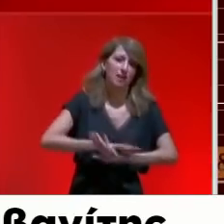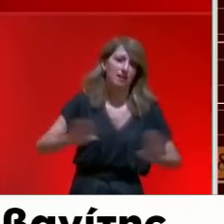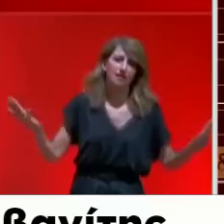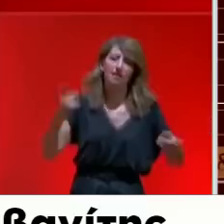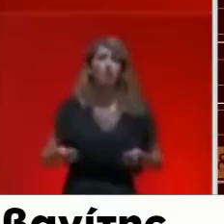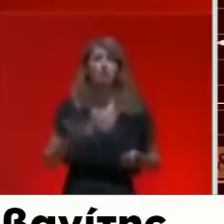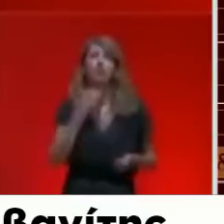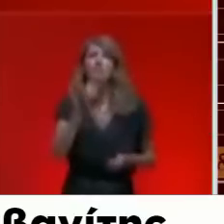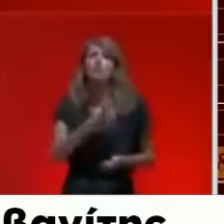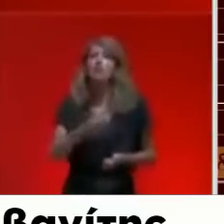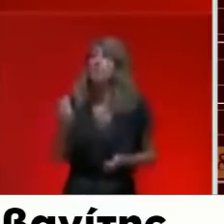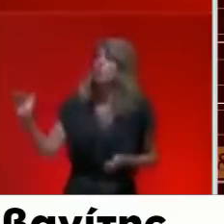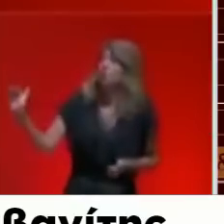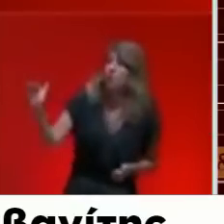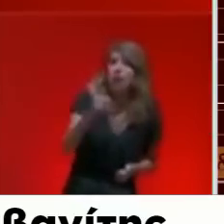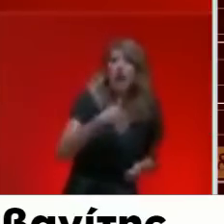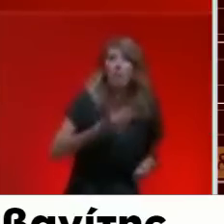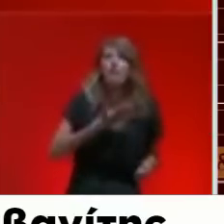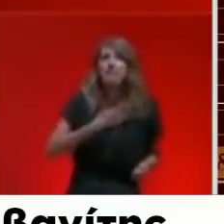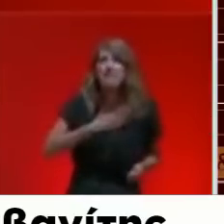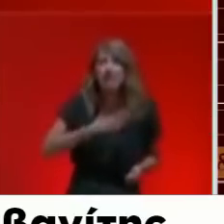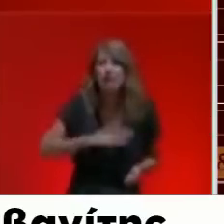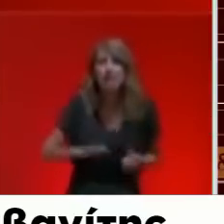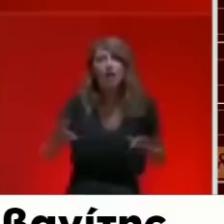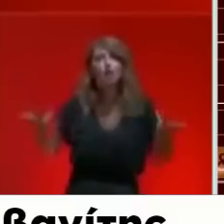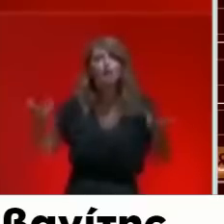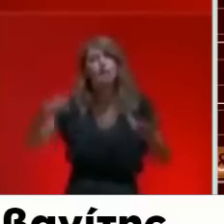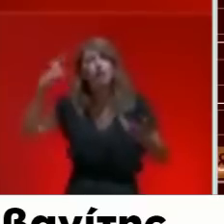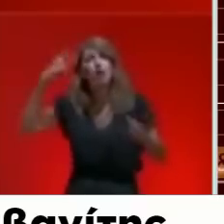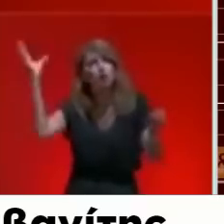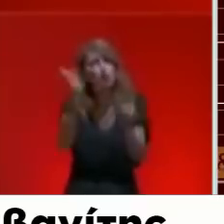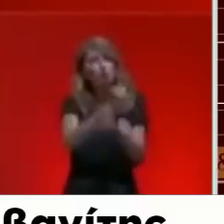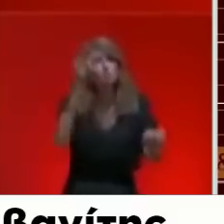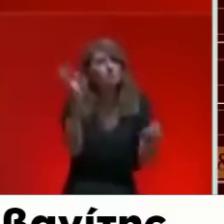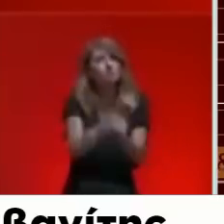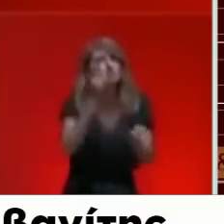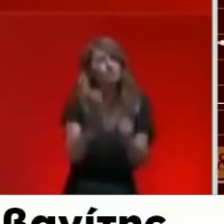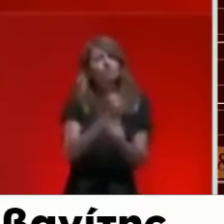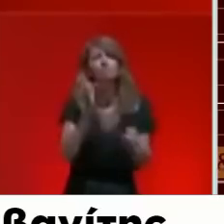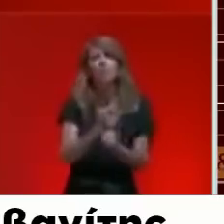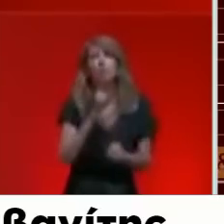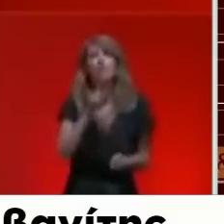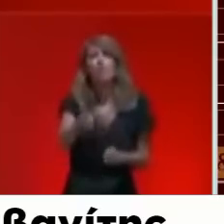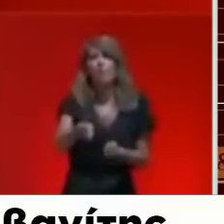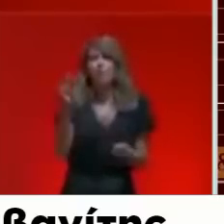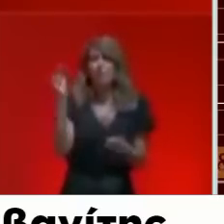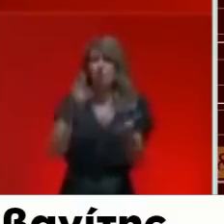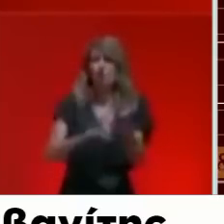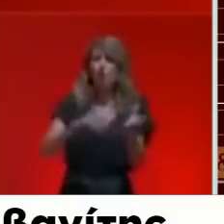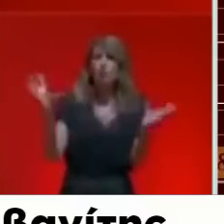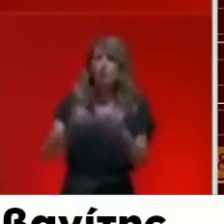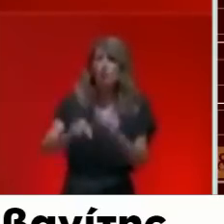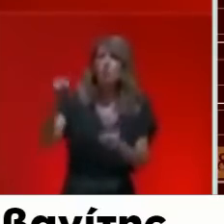που είναι ο ΣΥΡΙΖΑ, Προοδευτική Συμμαχία, να το πω πάλι πιο καθαρά για να μην αρχίσουμε τη ταυτότητα, τι είναι ο ΣΥΡΙΖΑ, Συνασπισμός Ριζοσπαστικής